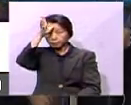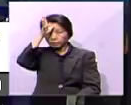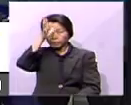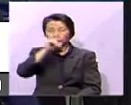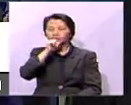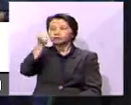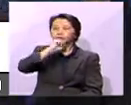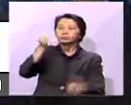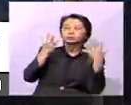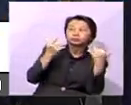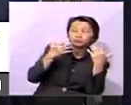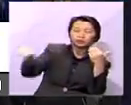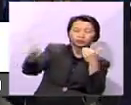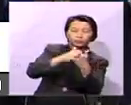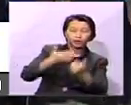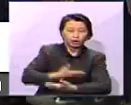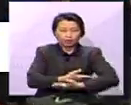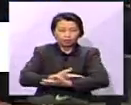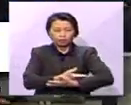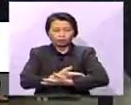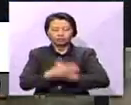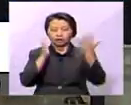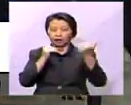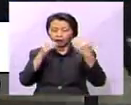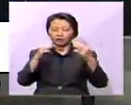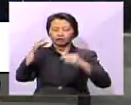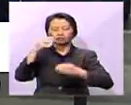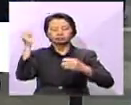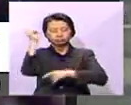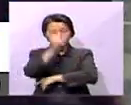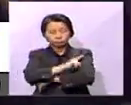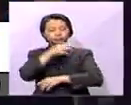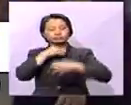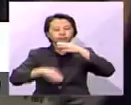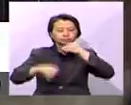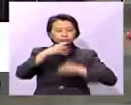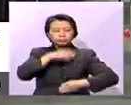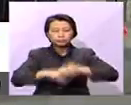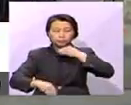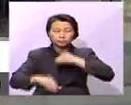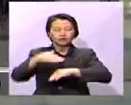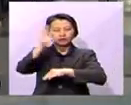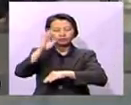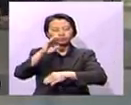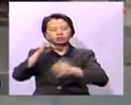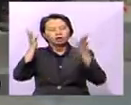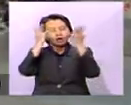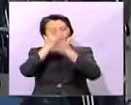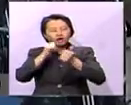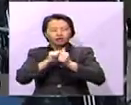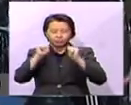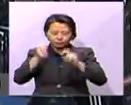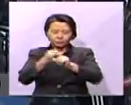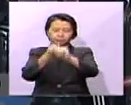tidak sabar menanti kepulangan anak-anak. Semoga musim perayaan ini akan menjadi lebih bermakna dan indah serta dapat